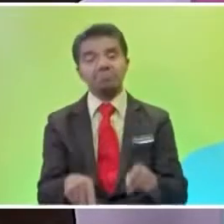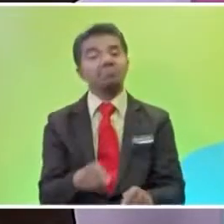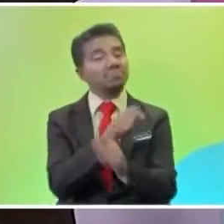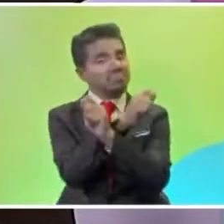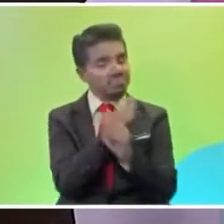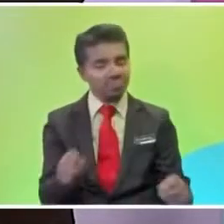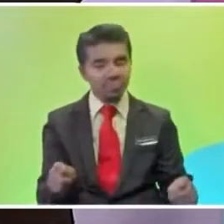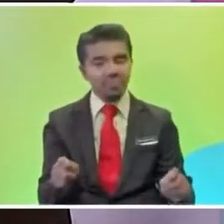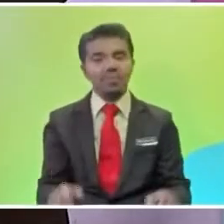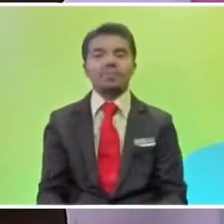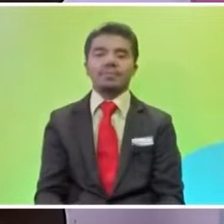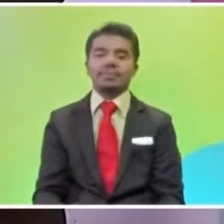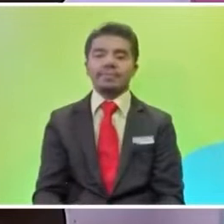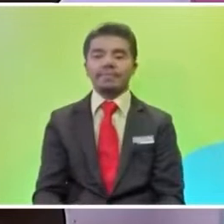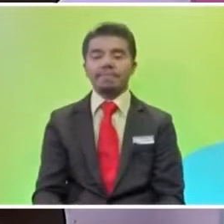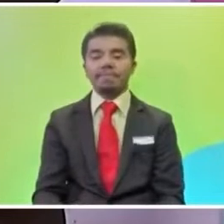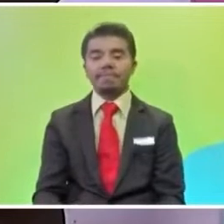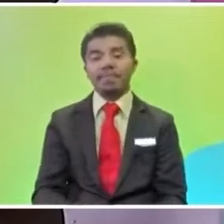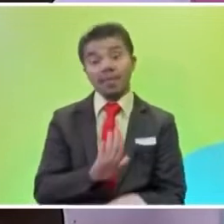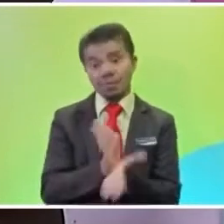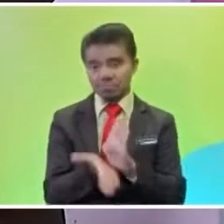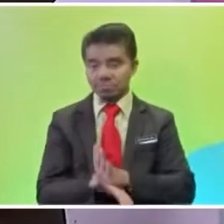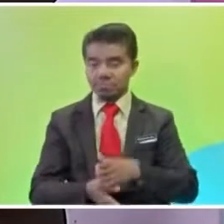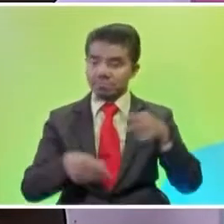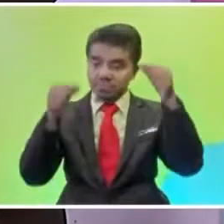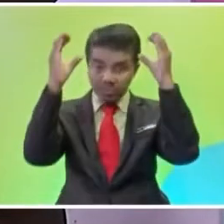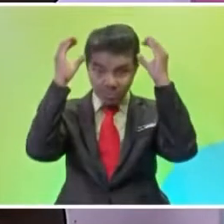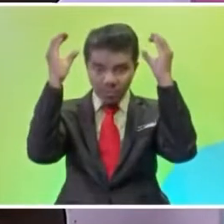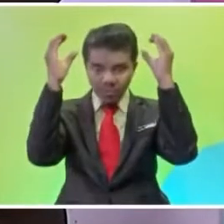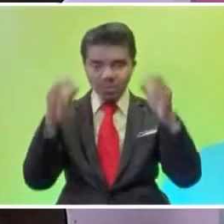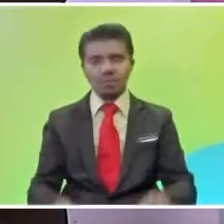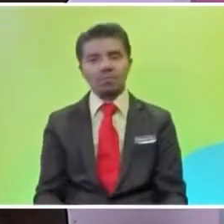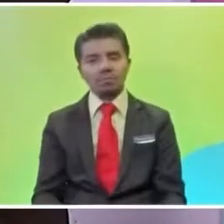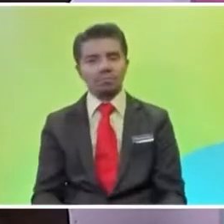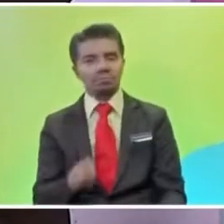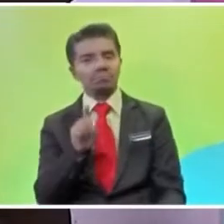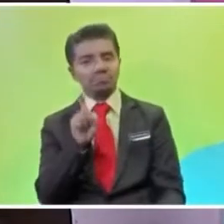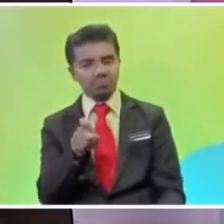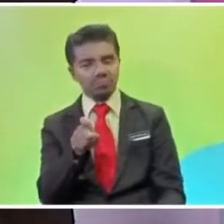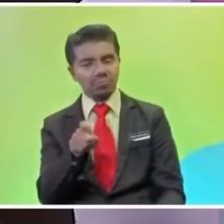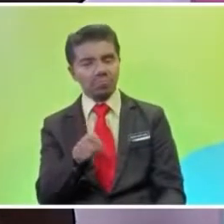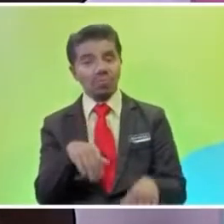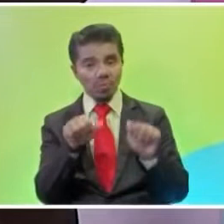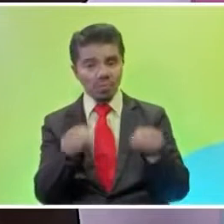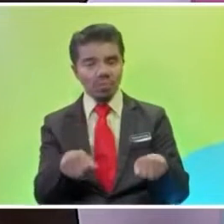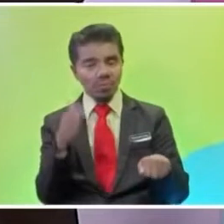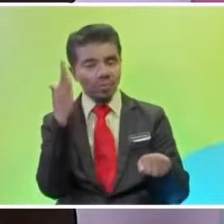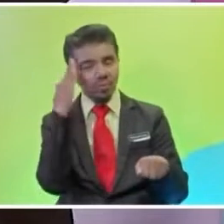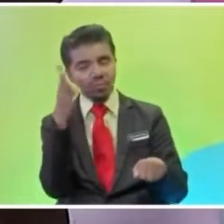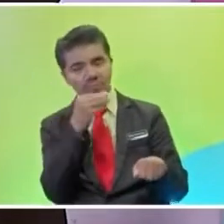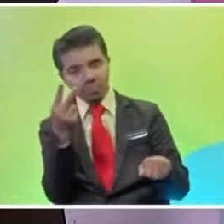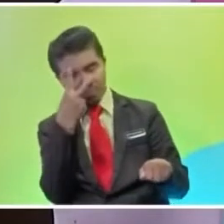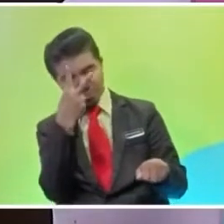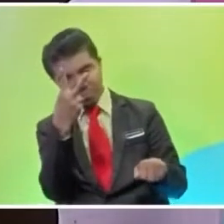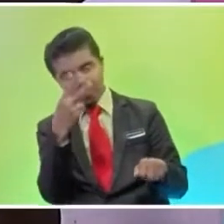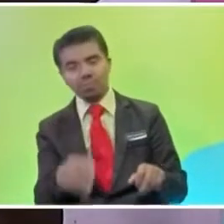konteks yang lebih menyeluruh jadi cegu memainkan peranan yang sangat penting membuat pemerhatian dengan teliti dengan lebih jelas